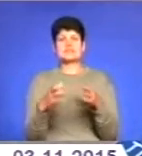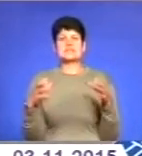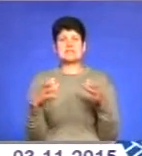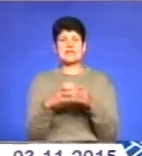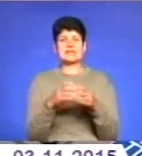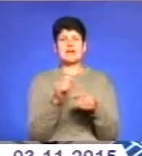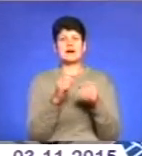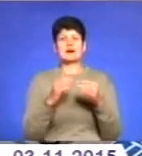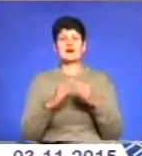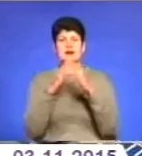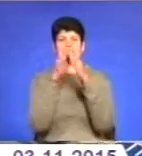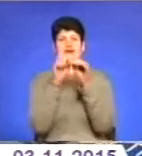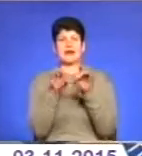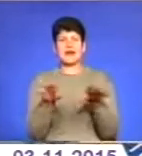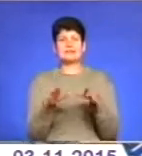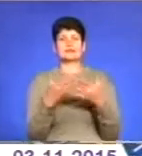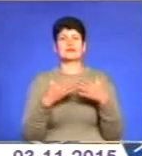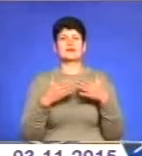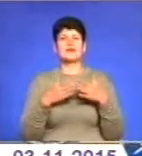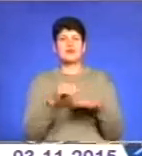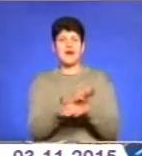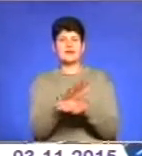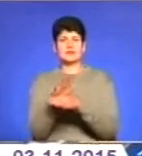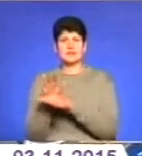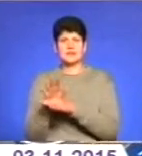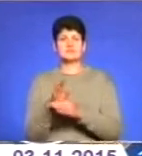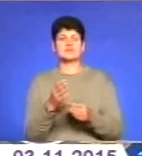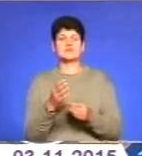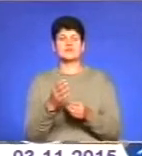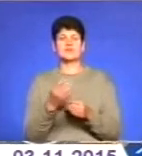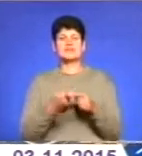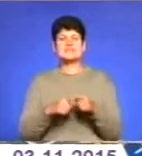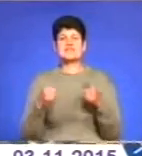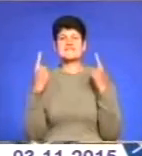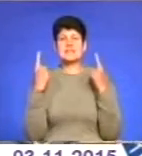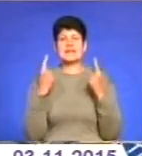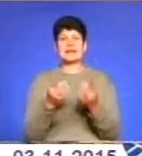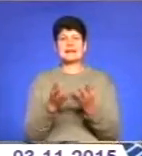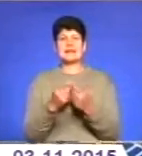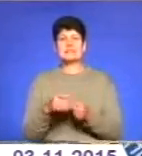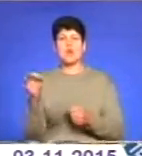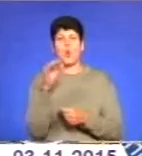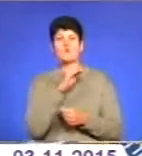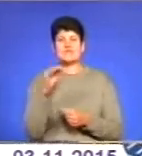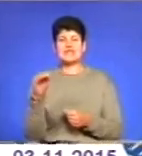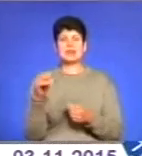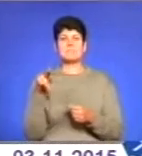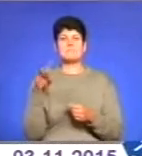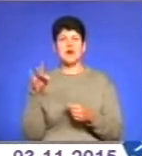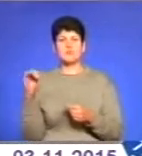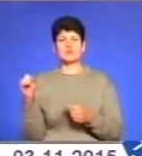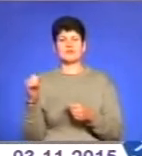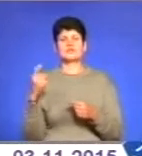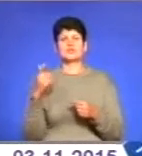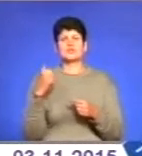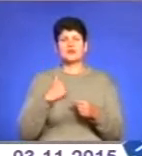та артилеристів Збройних сил України – це велика кількість офіцерів, прапорщиків, солдатів і